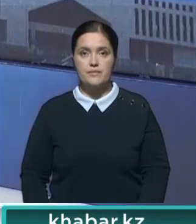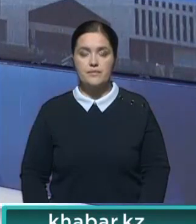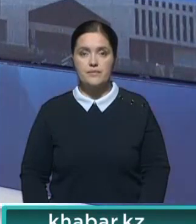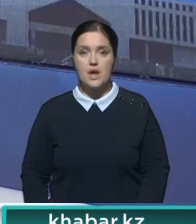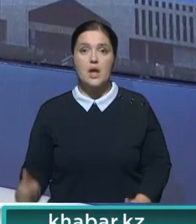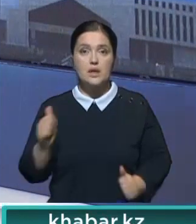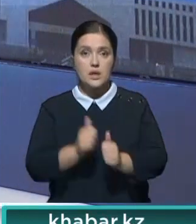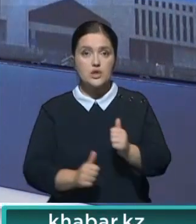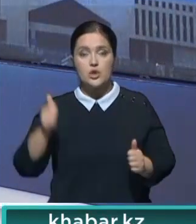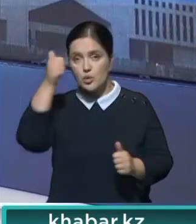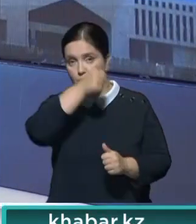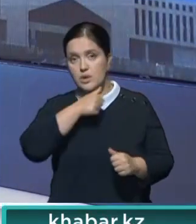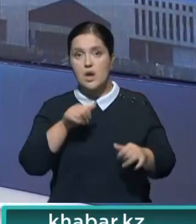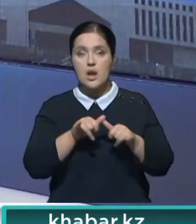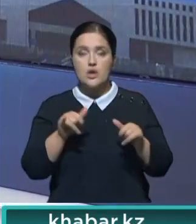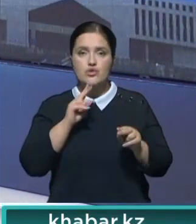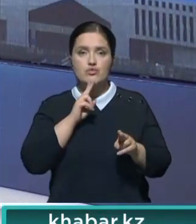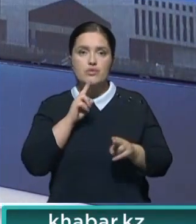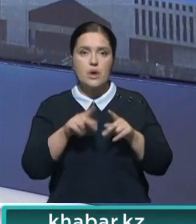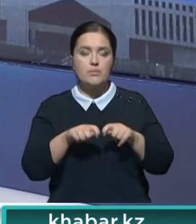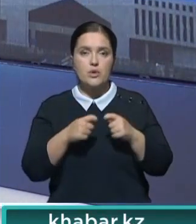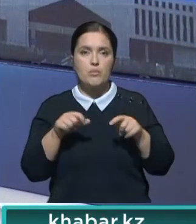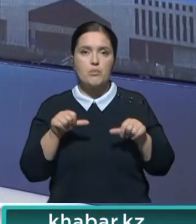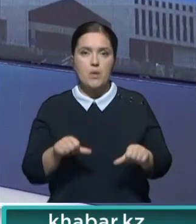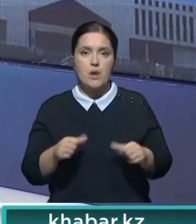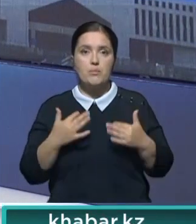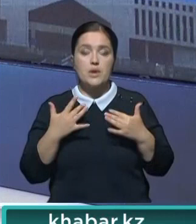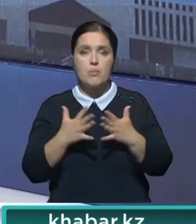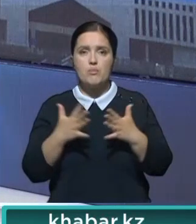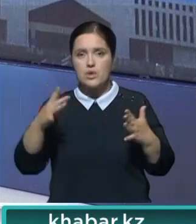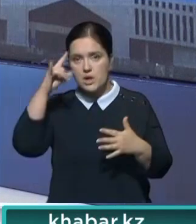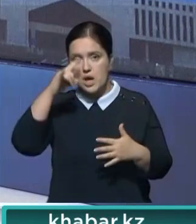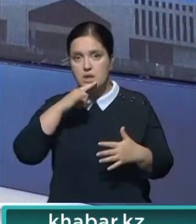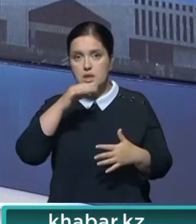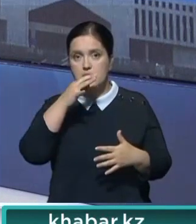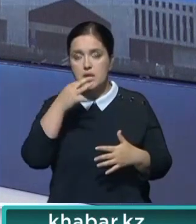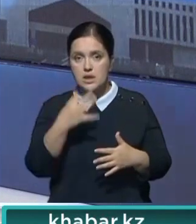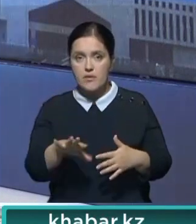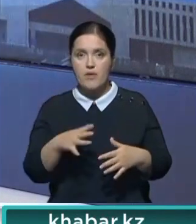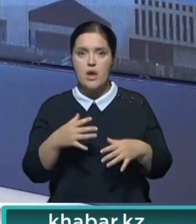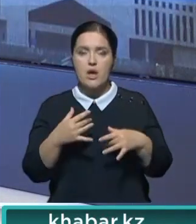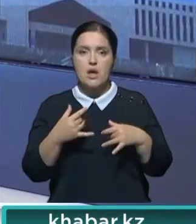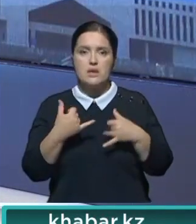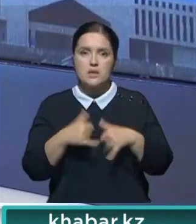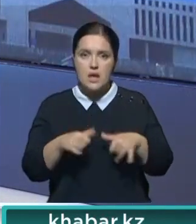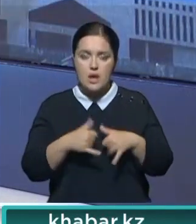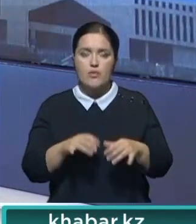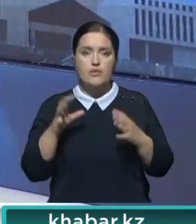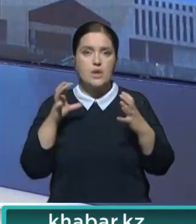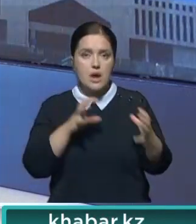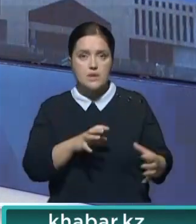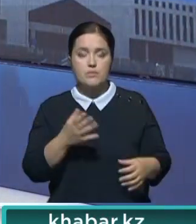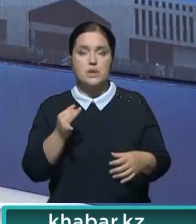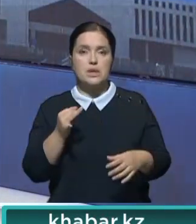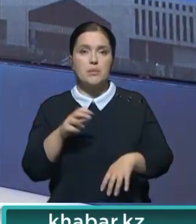в стране ежегодно растет количество жалоб о нарушении прав потребителей больше всего казахстанцы недовольны общепитом транспортом связью И